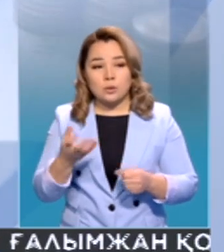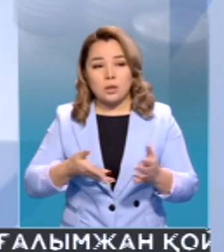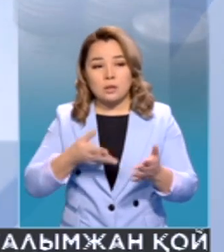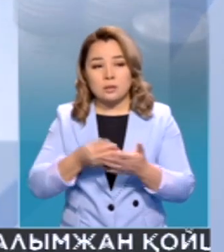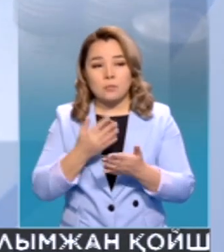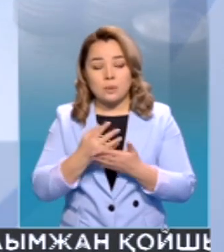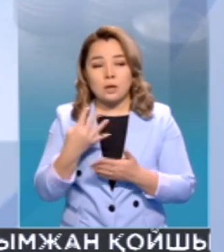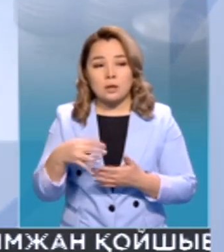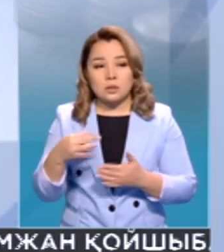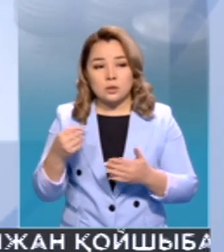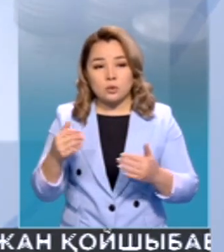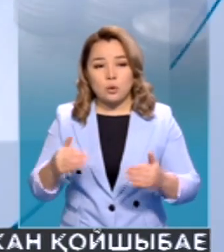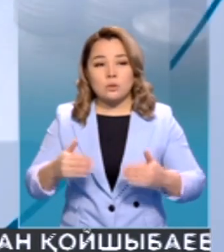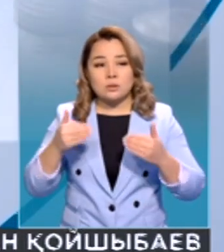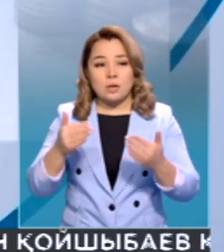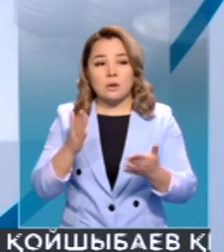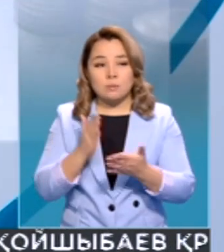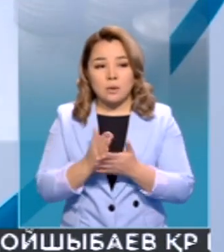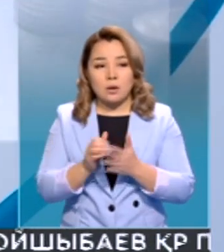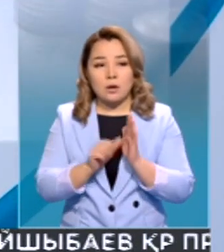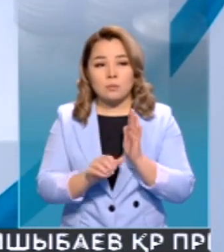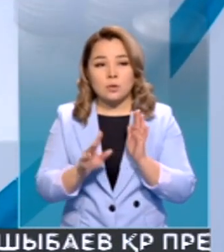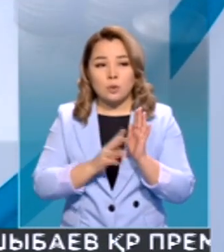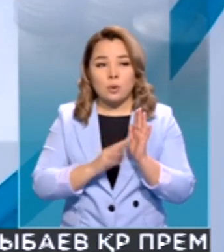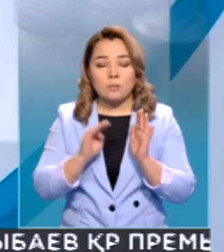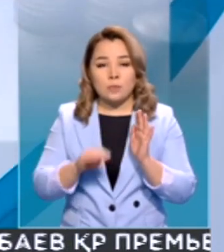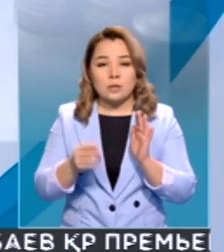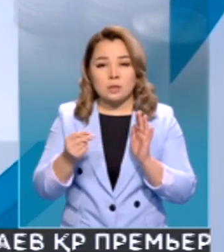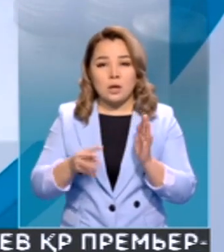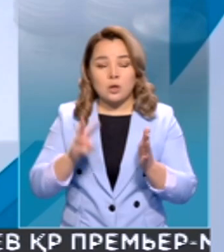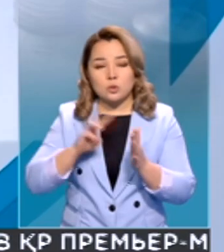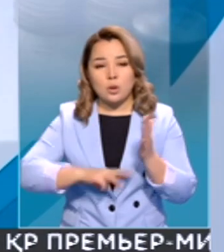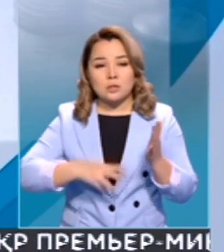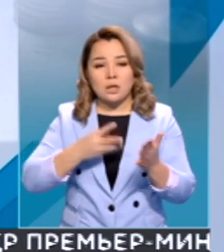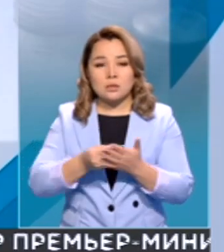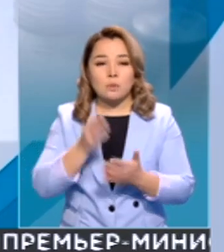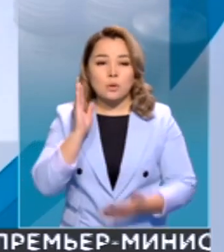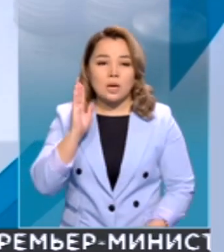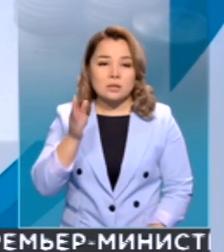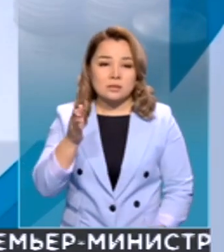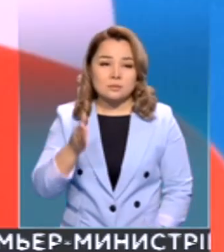төлейді. 40 шақырымнан асырған үшін 69000 теңге айыппұл салынады.